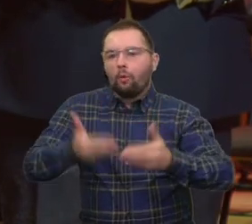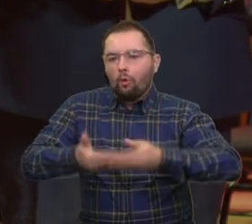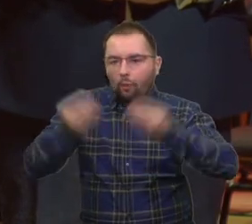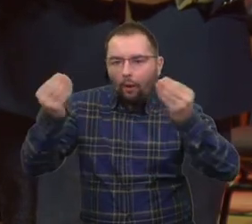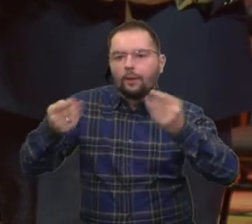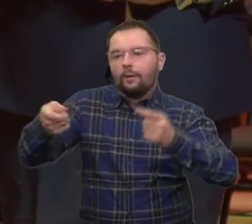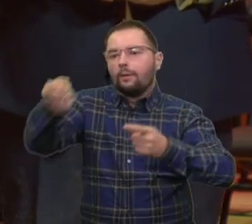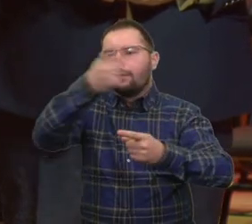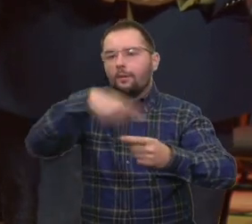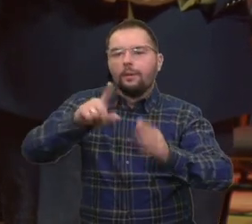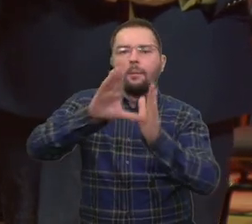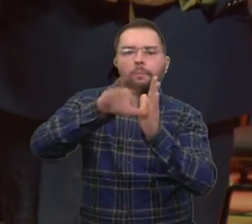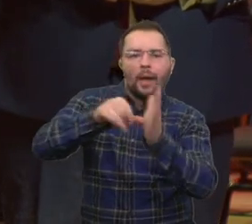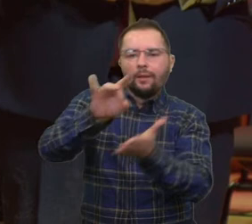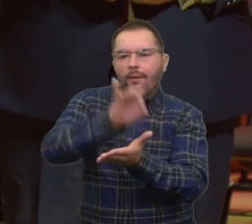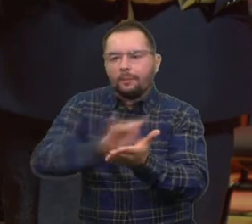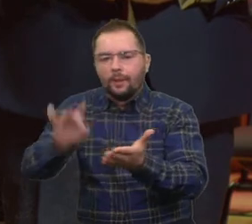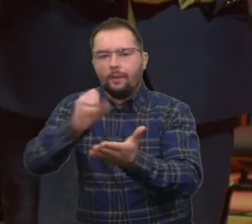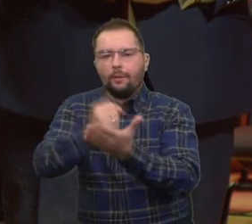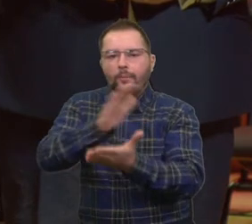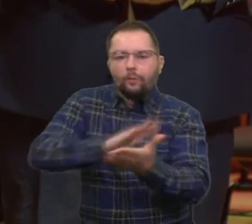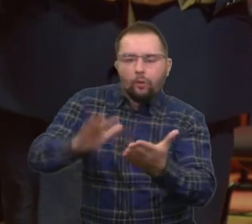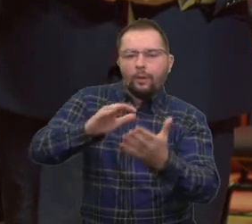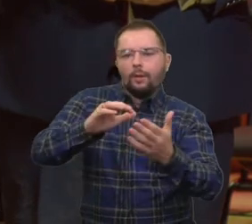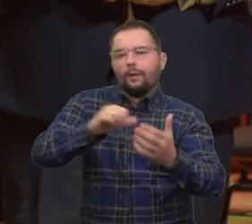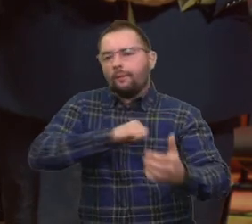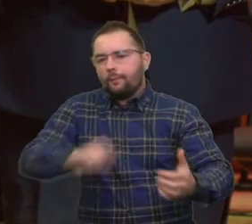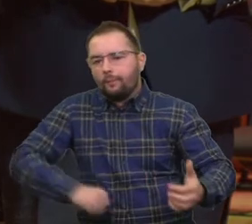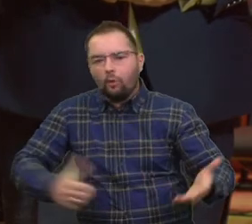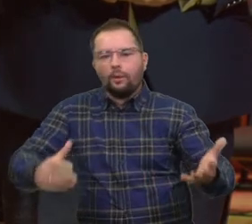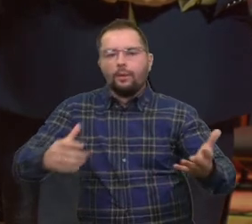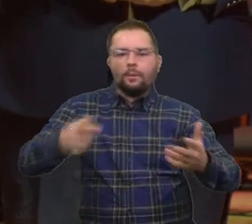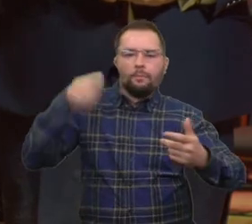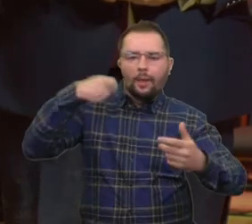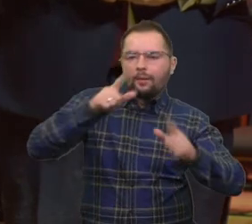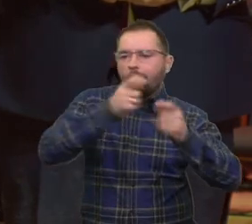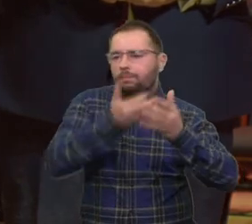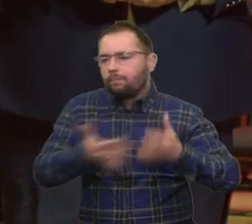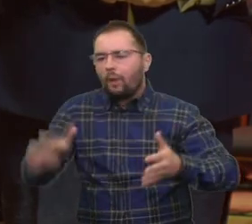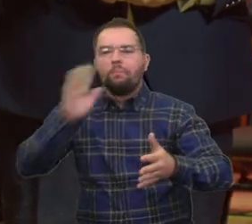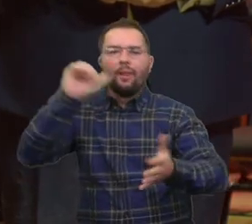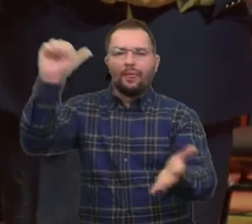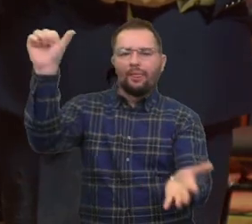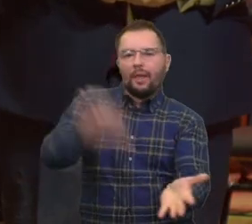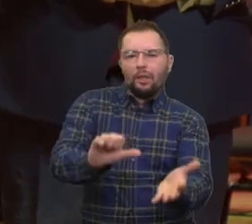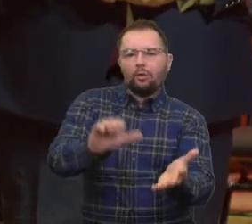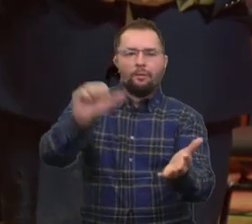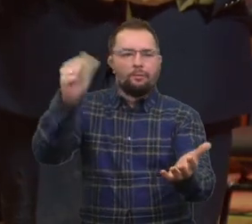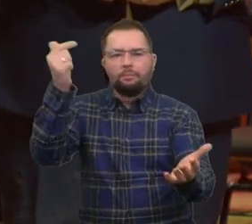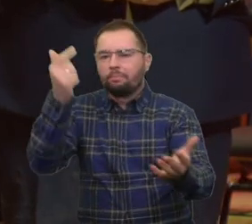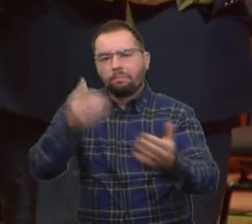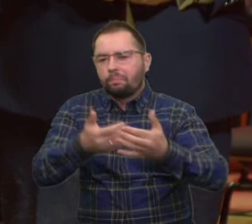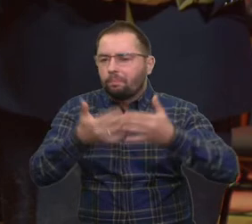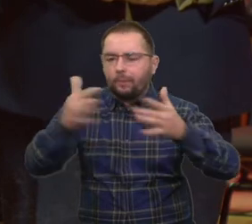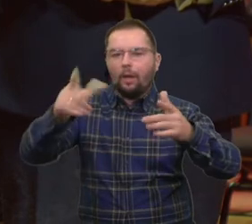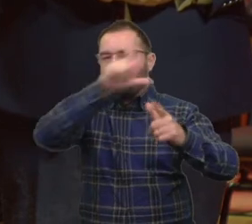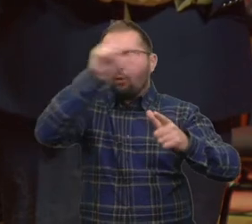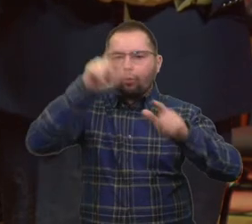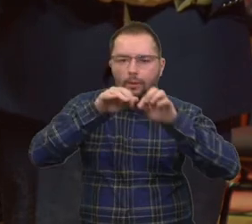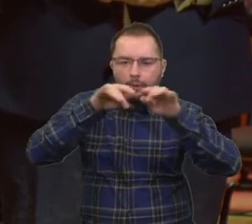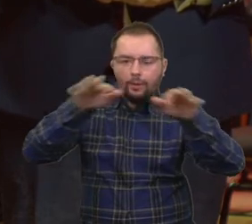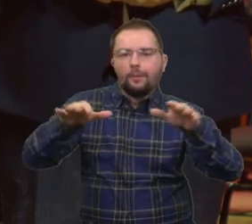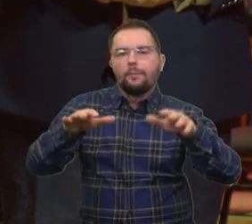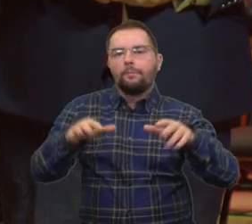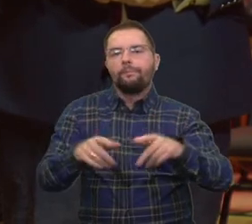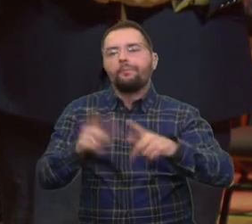powiaty, gdyby nie miasta, gminy, prezydenci, wójtowie, no tysiące ludzi zaangażowanych, mających tak w sercu właśnie taką